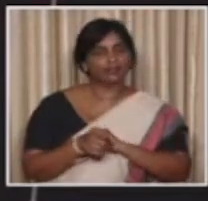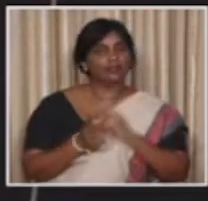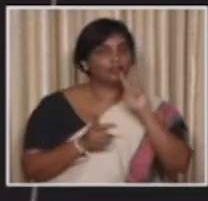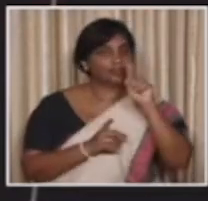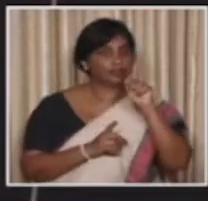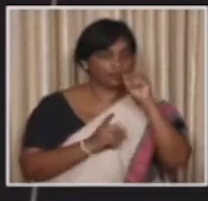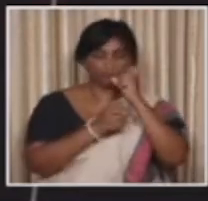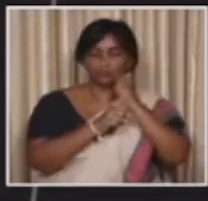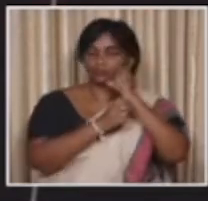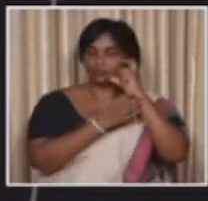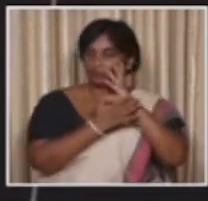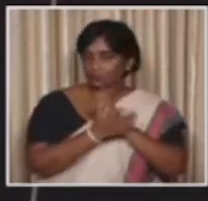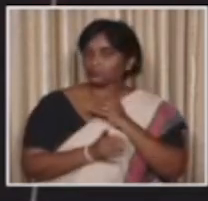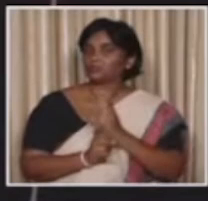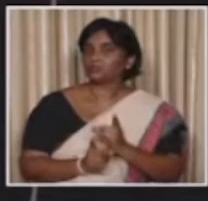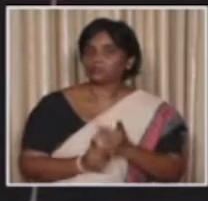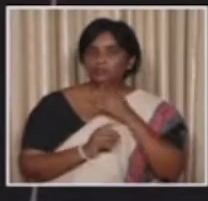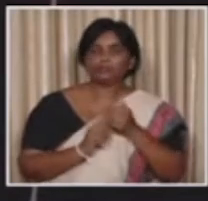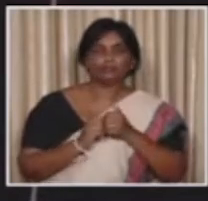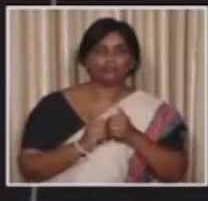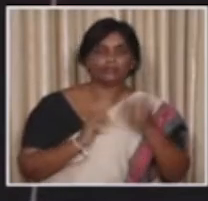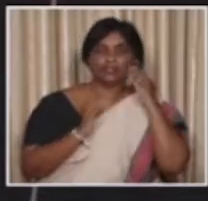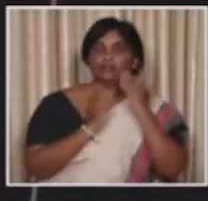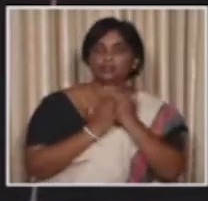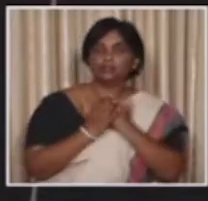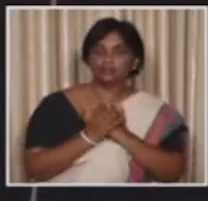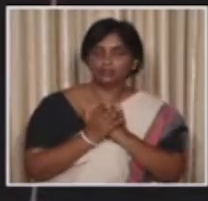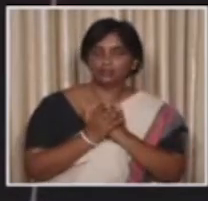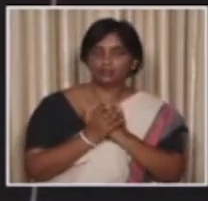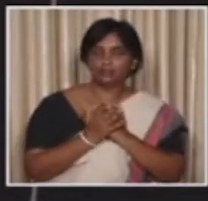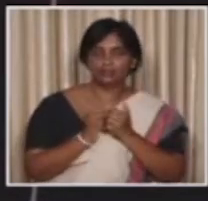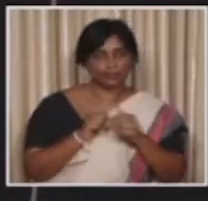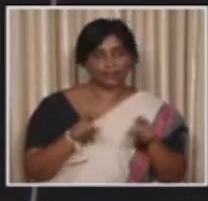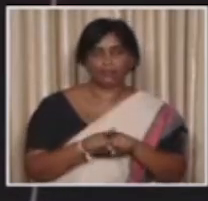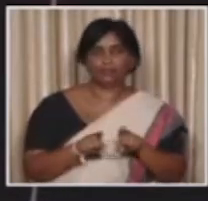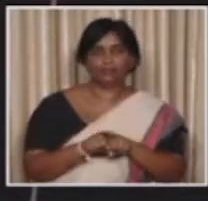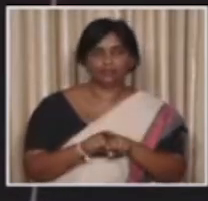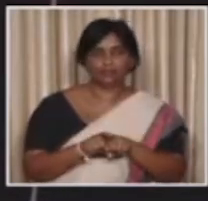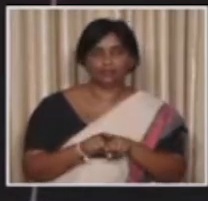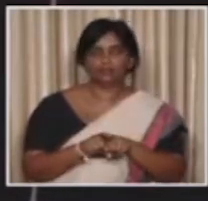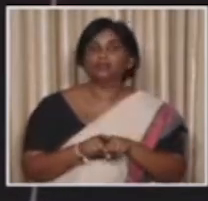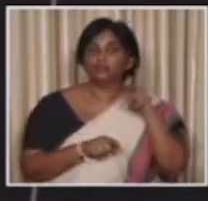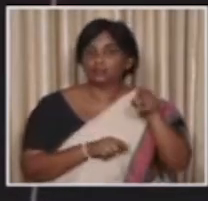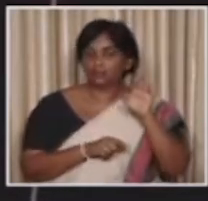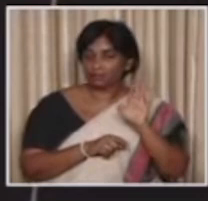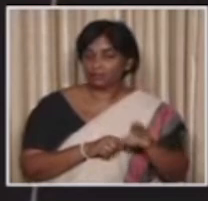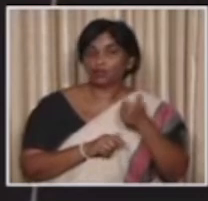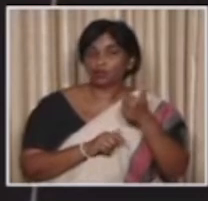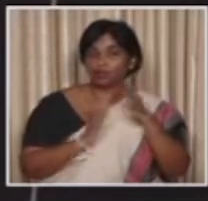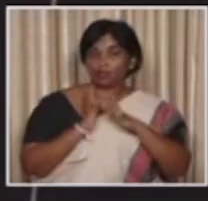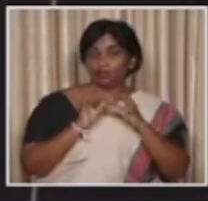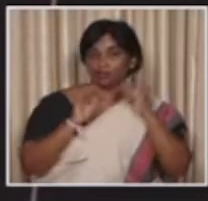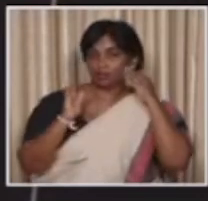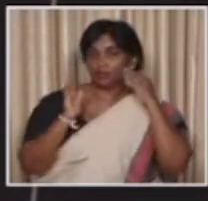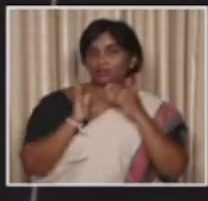ආණ්ඩු ක්‍රම ව්‍යවස්ථා වහරහා ස්වාධීන කොමිෂන් සභාපත් කිරීමට ඔබතුමා කටයුතු කරා. හැබැයි ඔබතුමා එක හොඳ අරමුණින් පත්